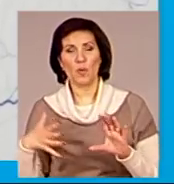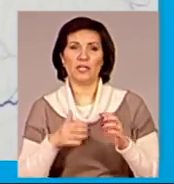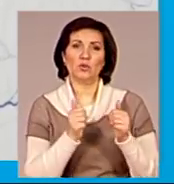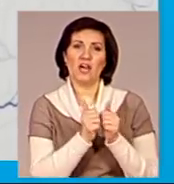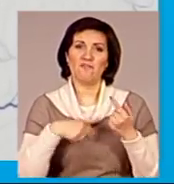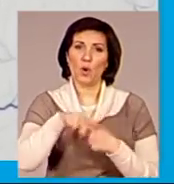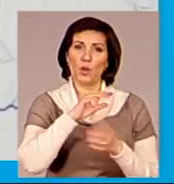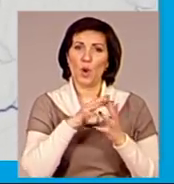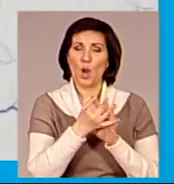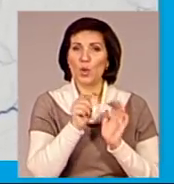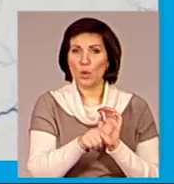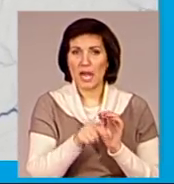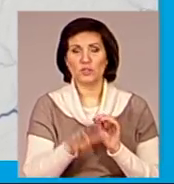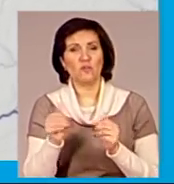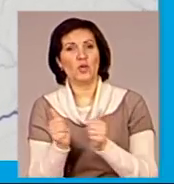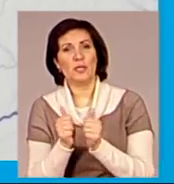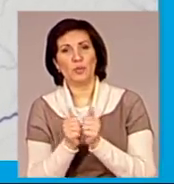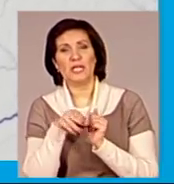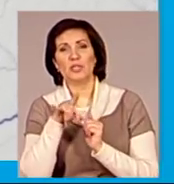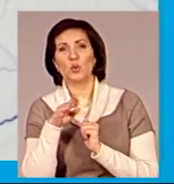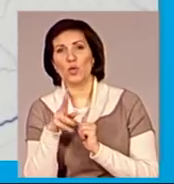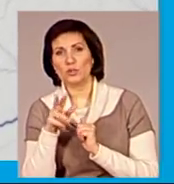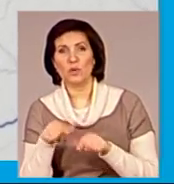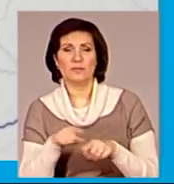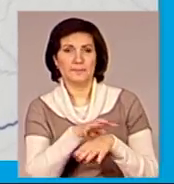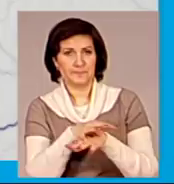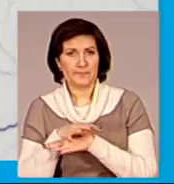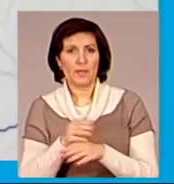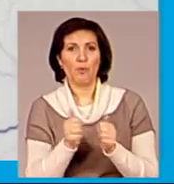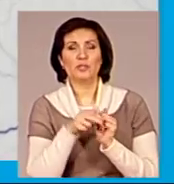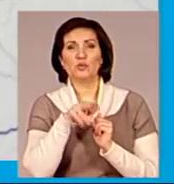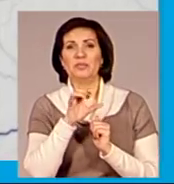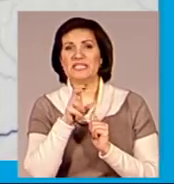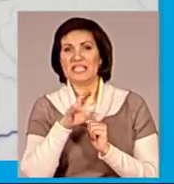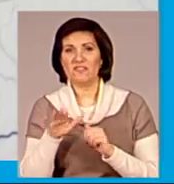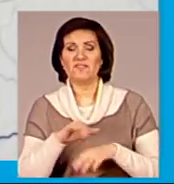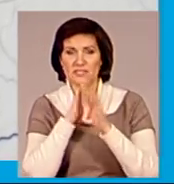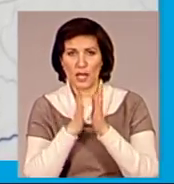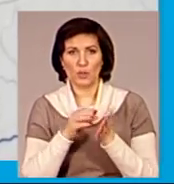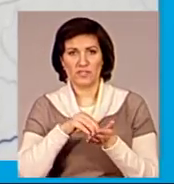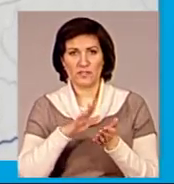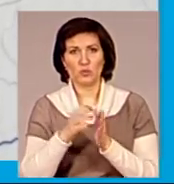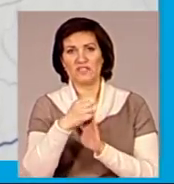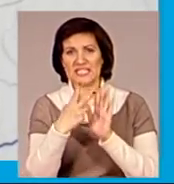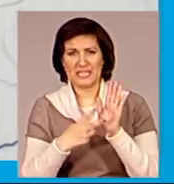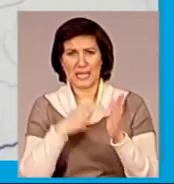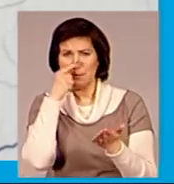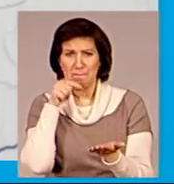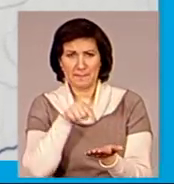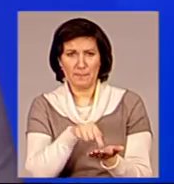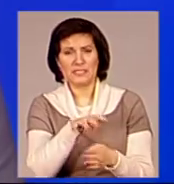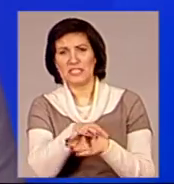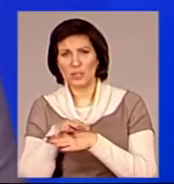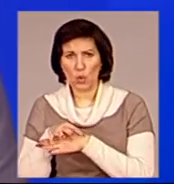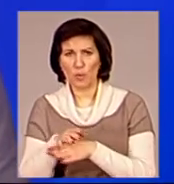Троїцького. А в день понад годину із танка противник вів вогонь поблизу Пісків. Загалом зафіксовано 17 прицільних обстрілів з боку